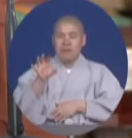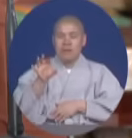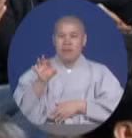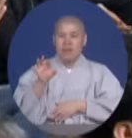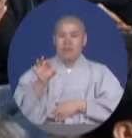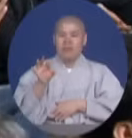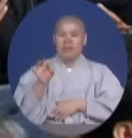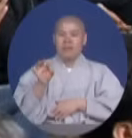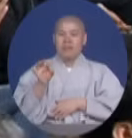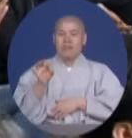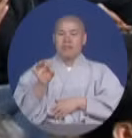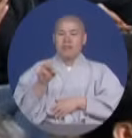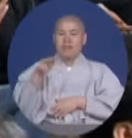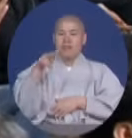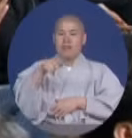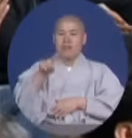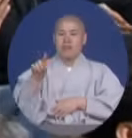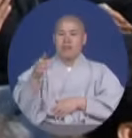제중생이